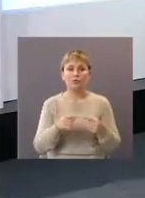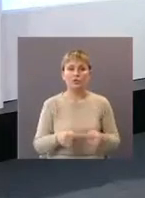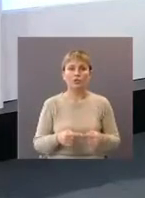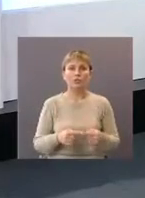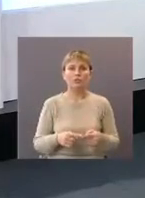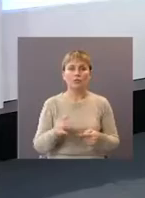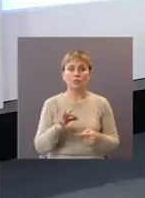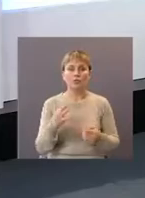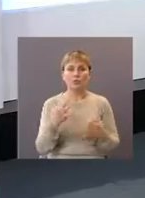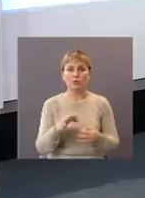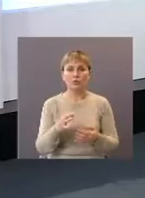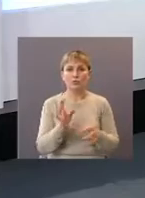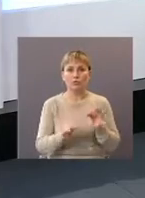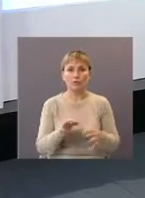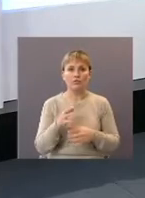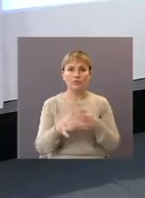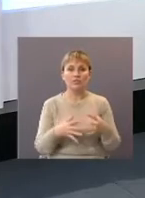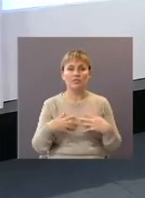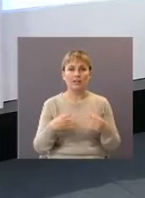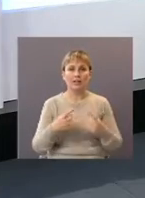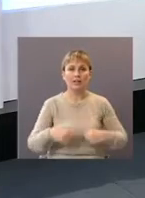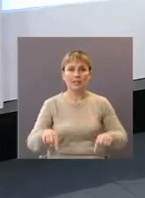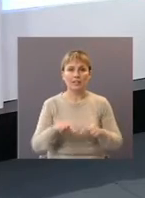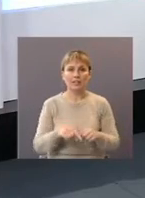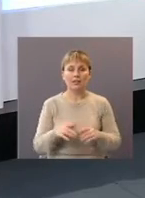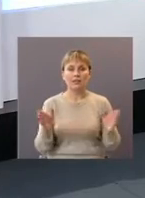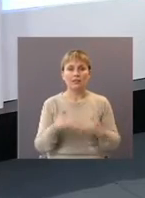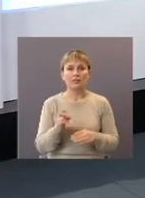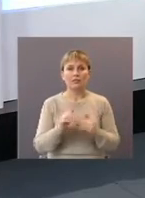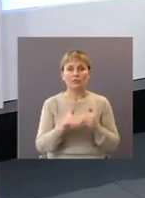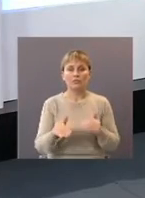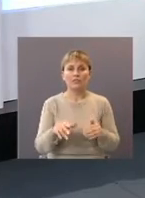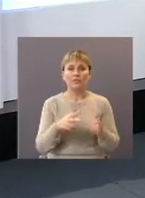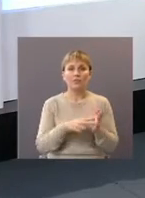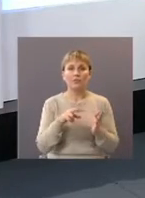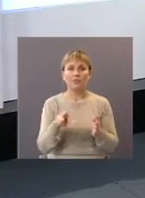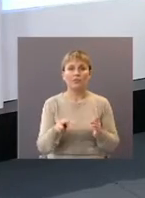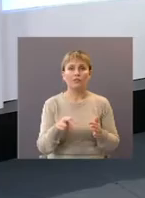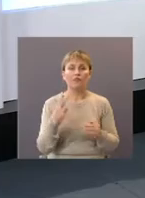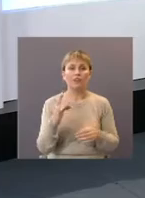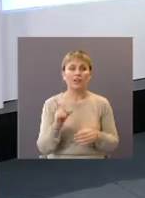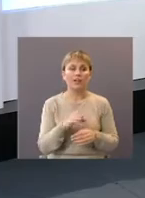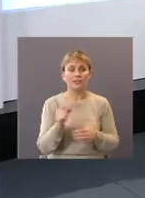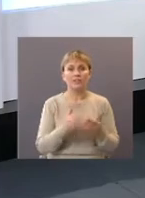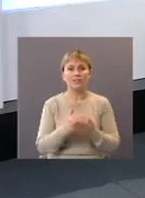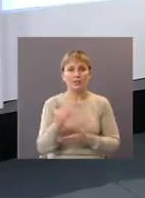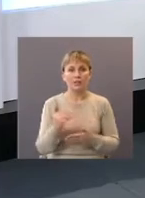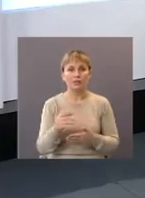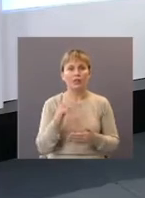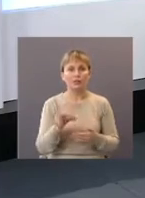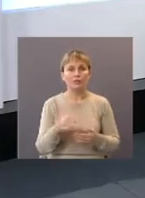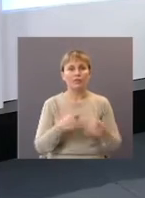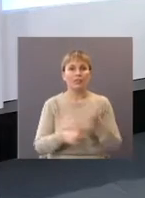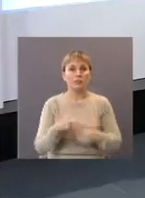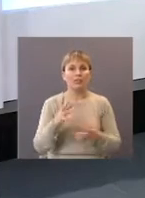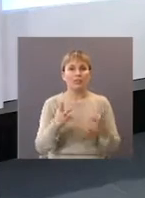Предельно допустимую норму Всемирная организация здравоохранения ограничила на уровне 8 литров, то есть в 2 раза выше. Но вернемся